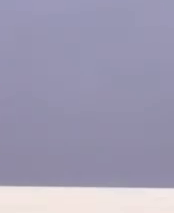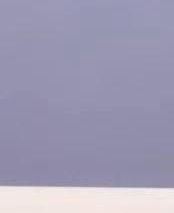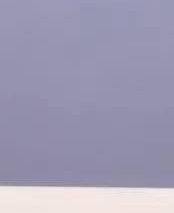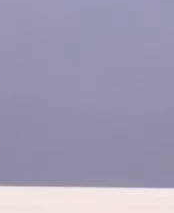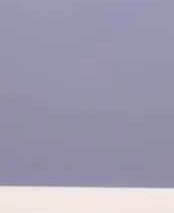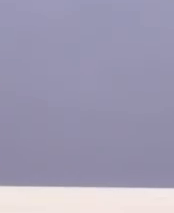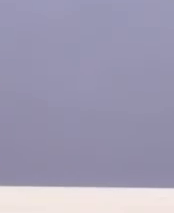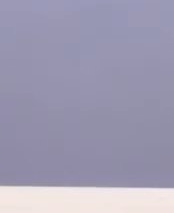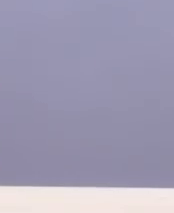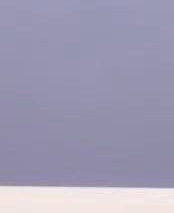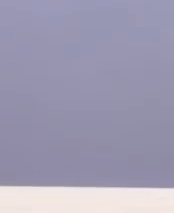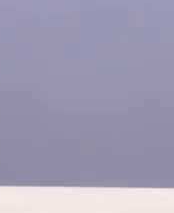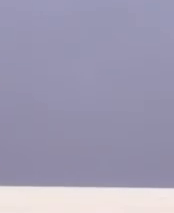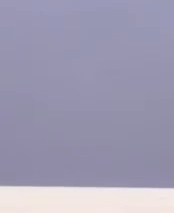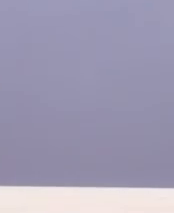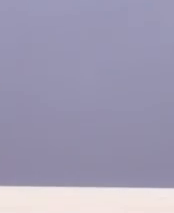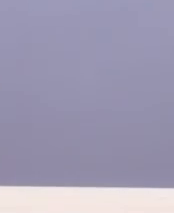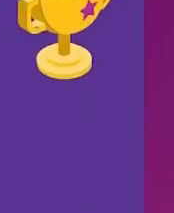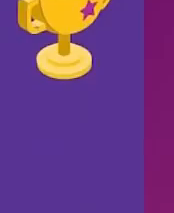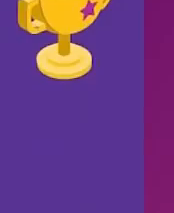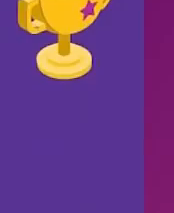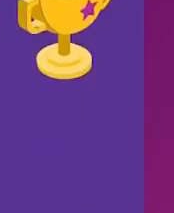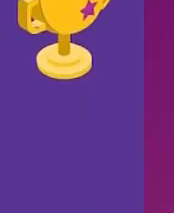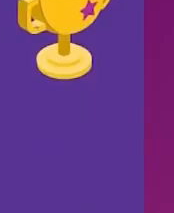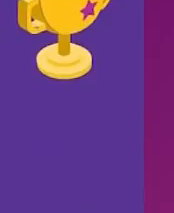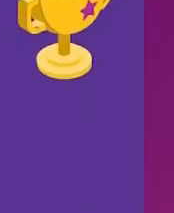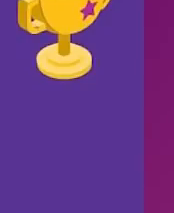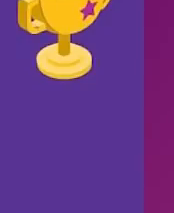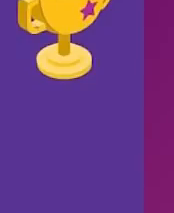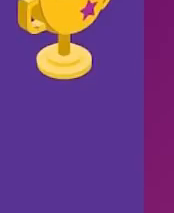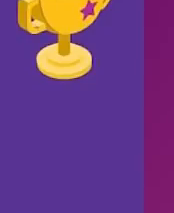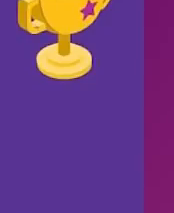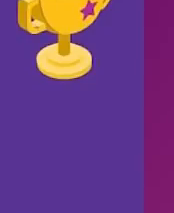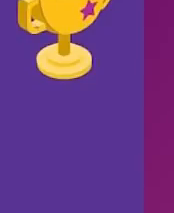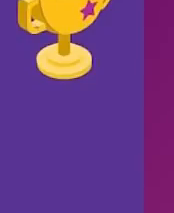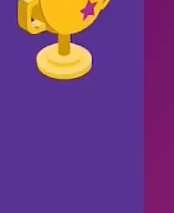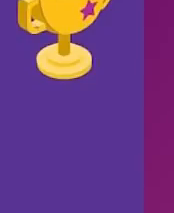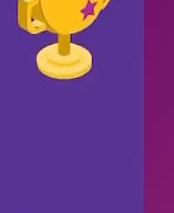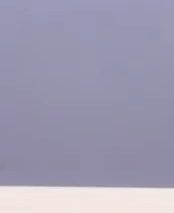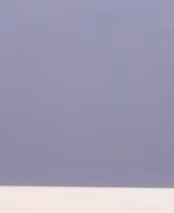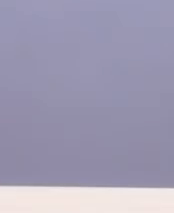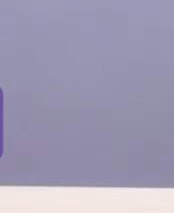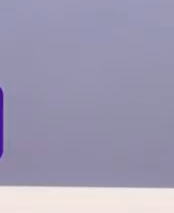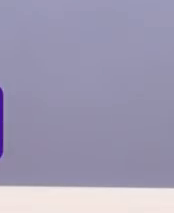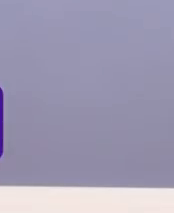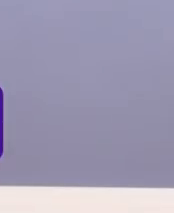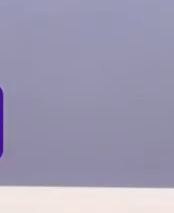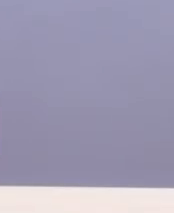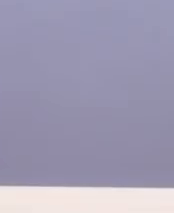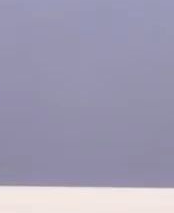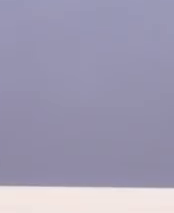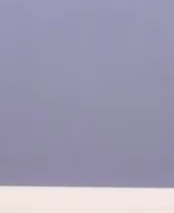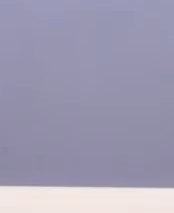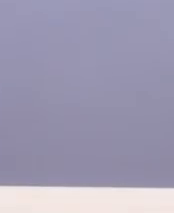Hello, dear pupils. I hope you are doing well. Today's lesson is family and friends. Сәлеметсіздер ме,